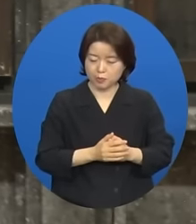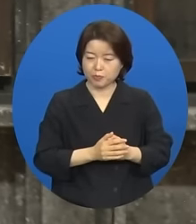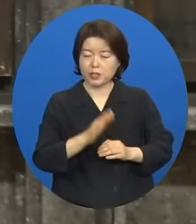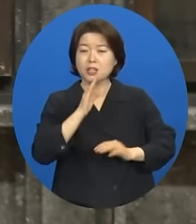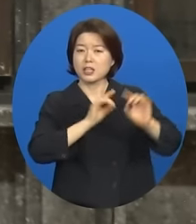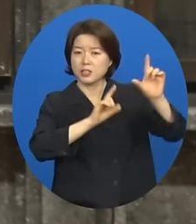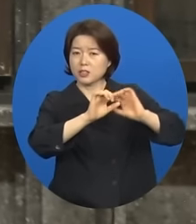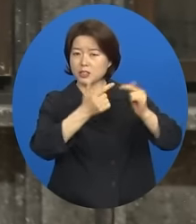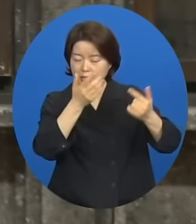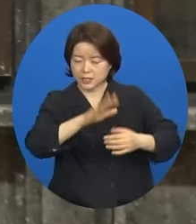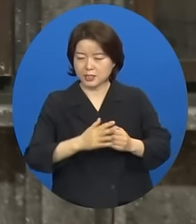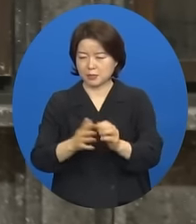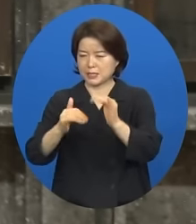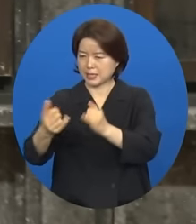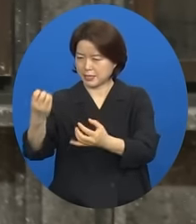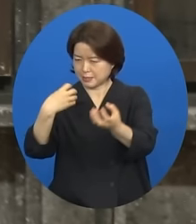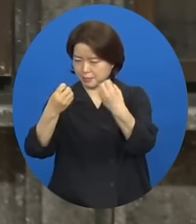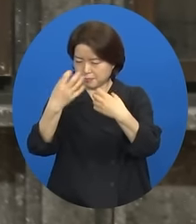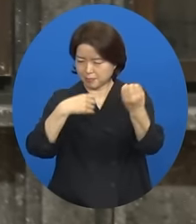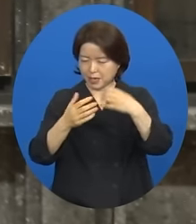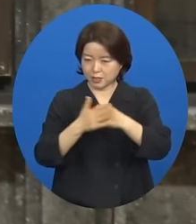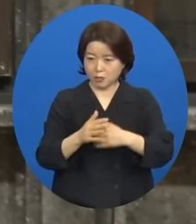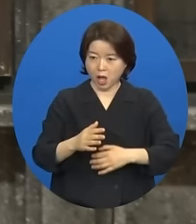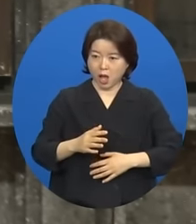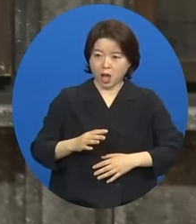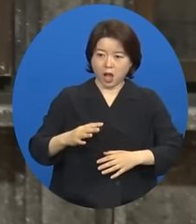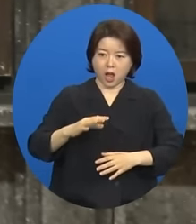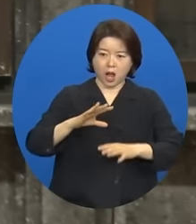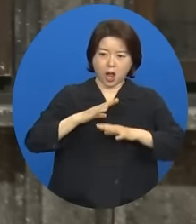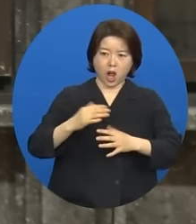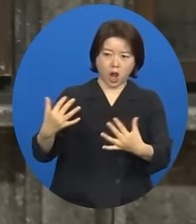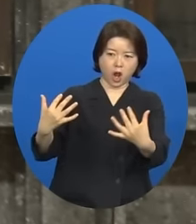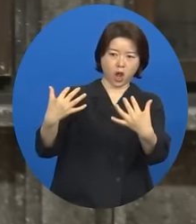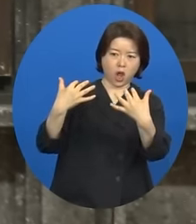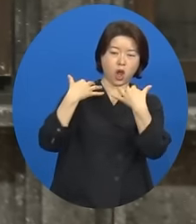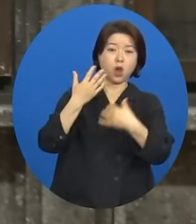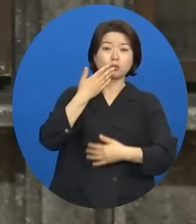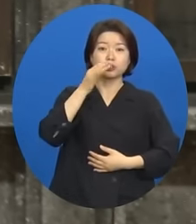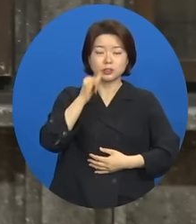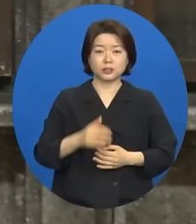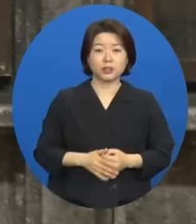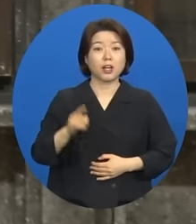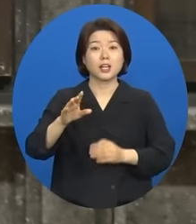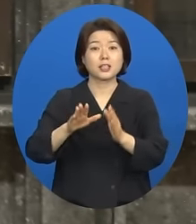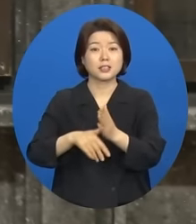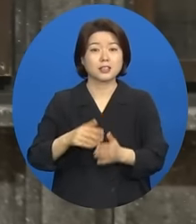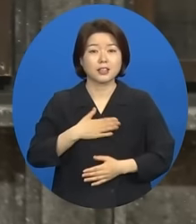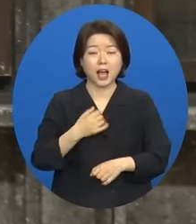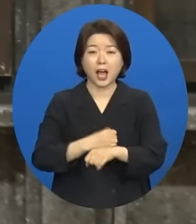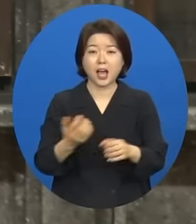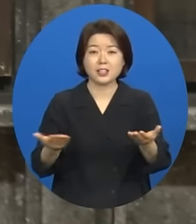않은데 사람들의 말 때문에 그게 두려움이 엄습할 때가 있어요. 그때 제가 뭘 했을까요? 하나님이 저에게